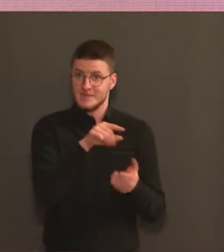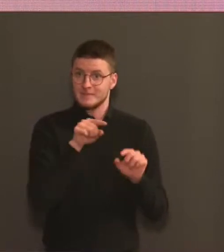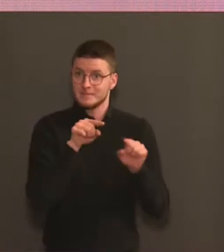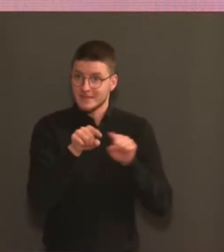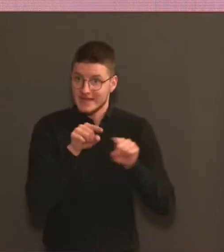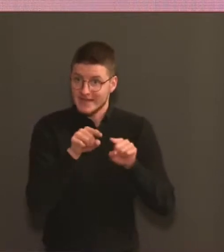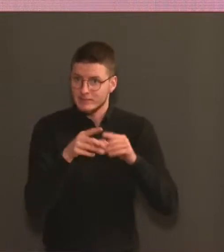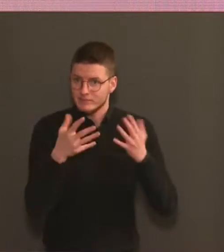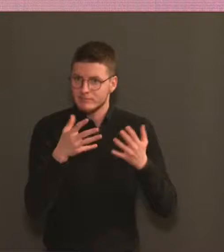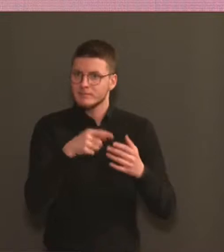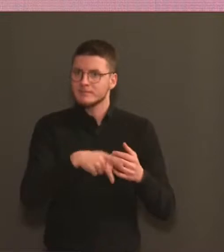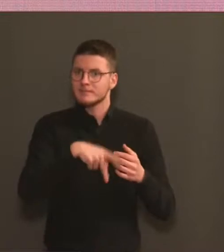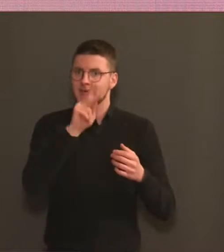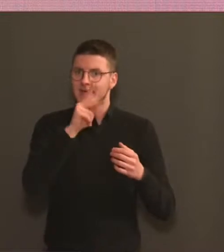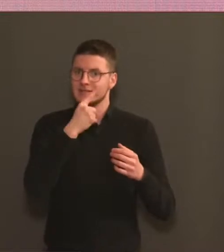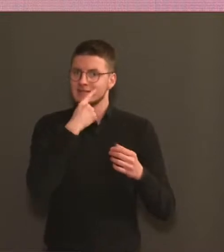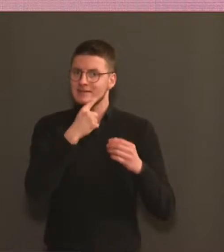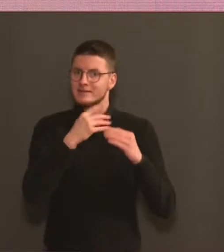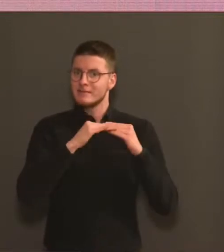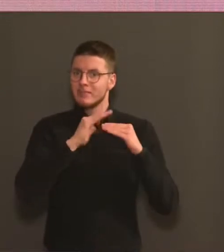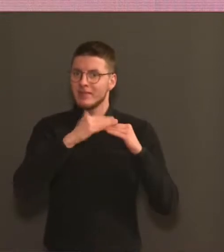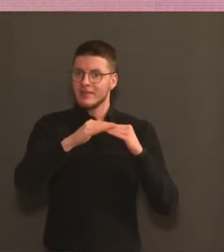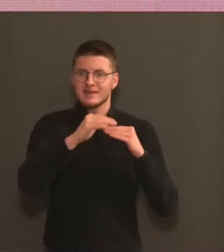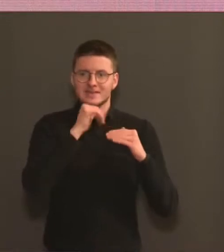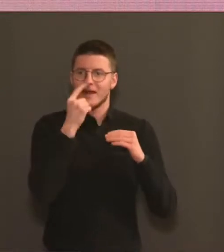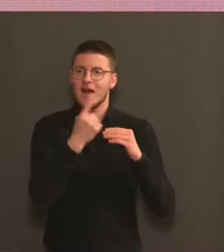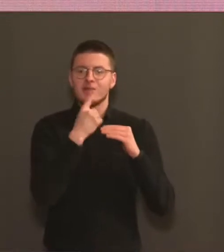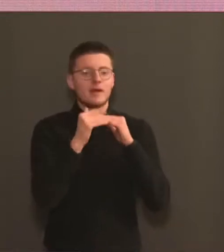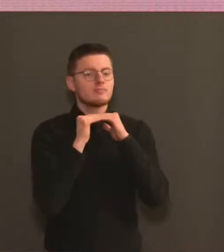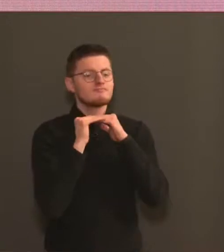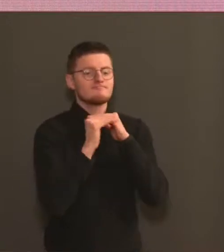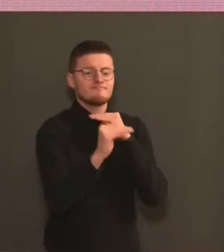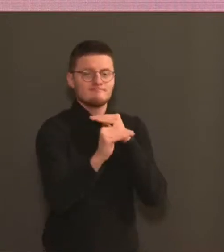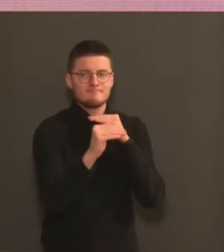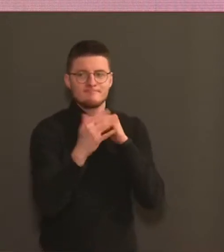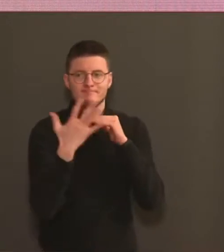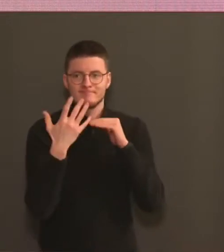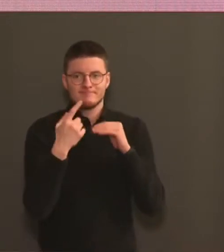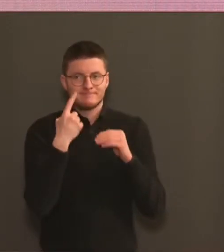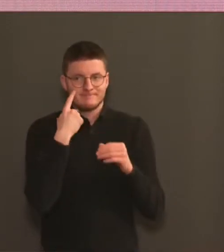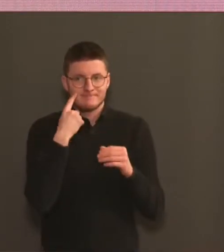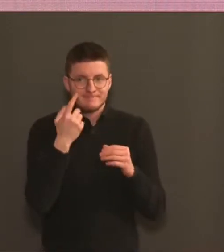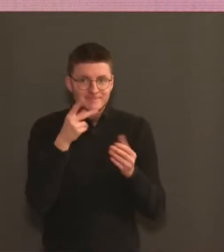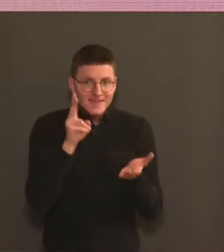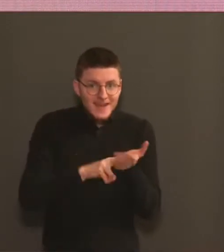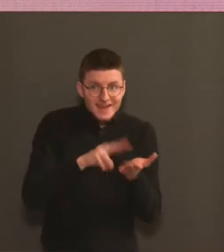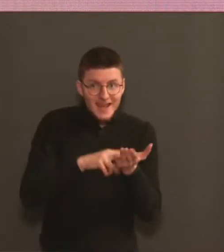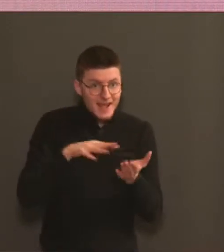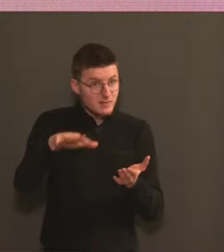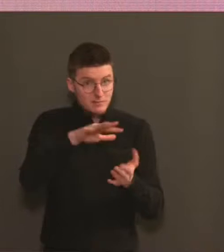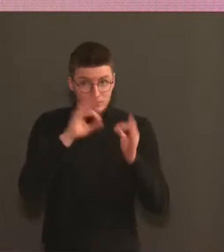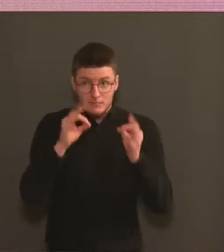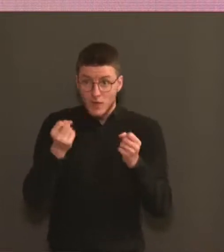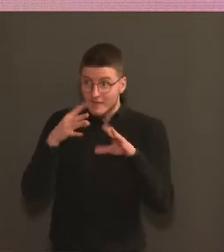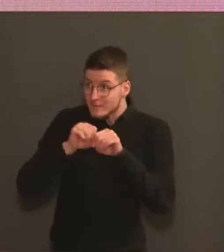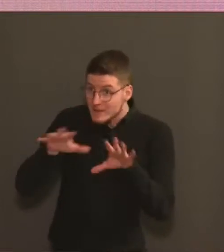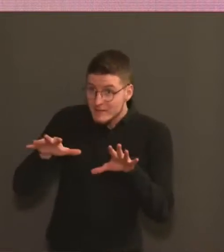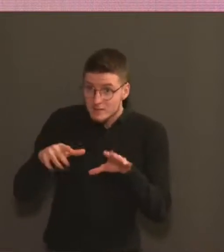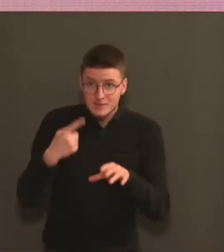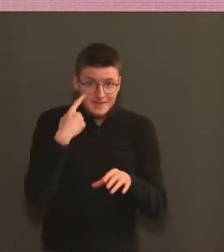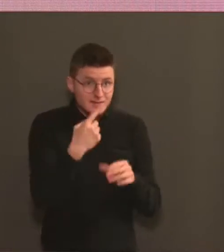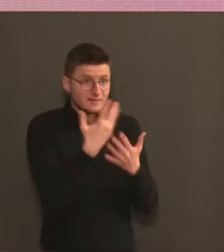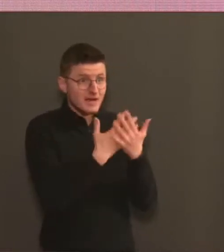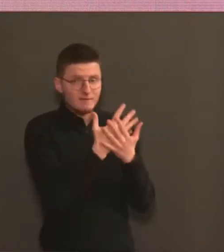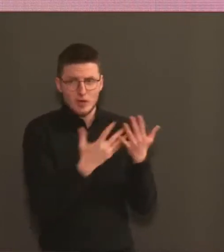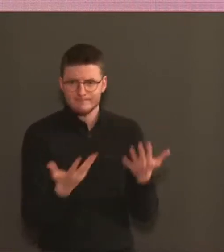kan schommelen en dat niet altijd noodzakelijk de realiteit in het veld gaat weergeven. Het hangt dus af van de teststrategie.